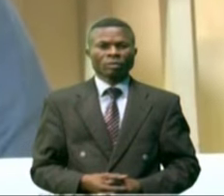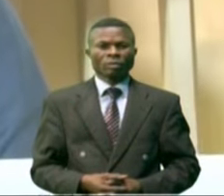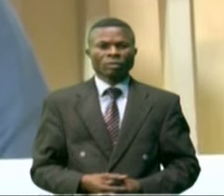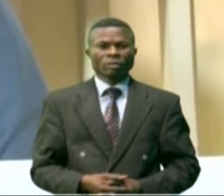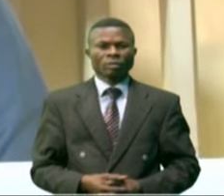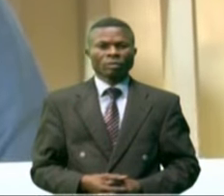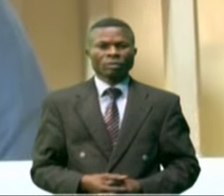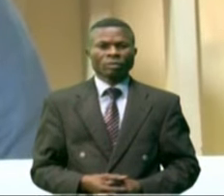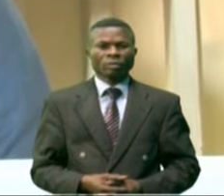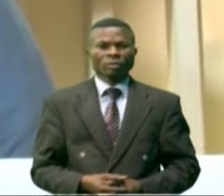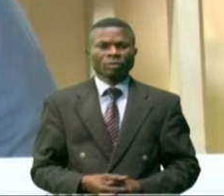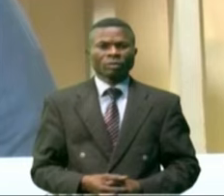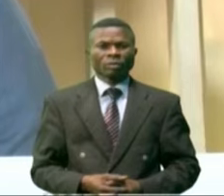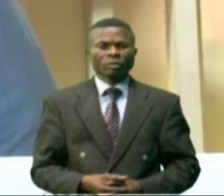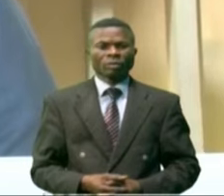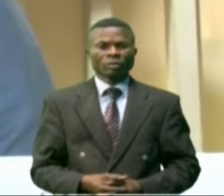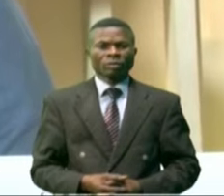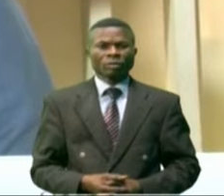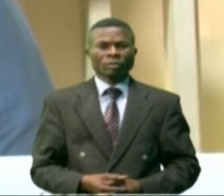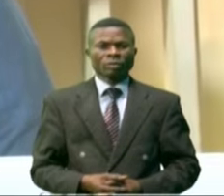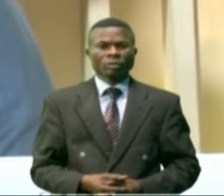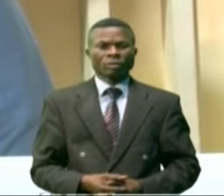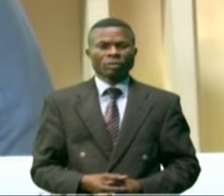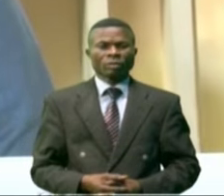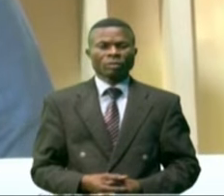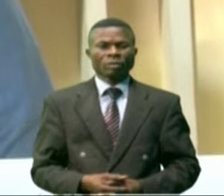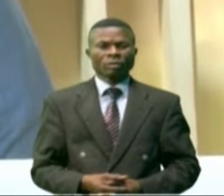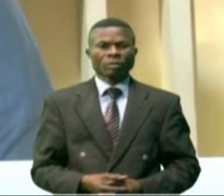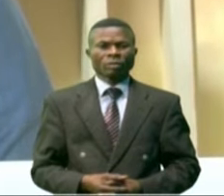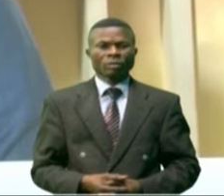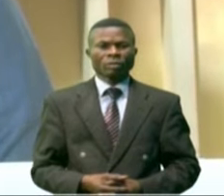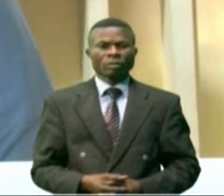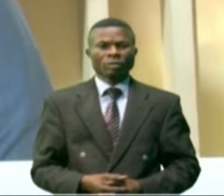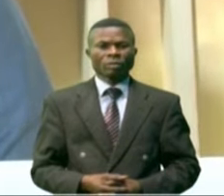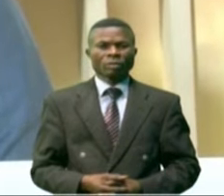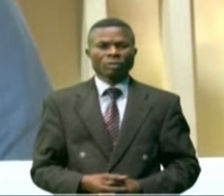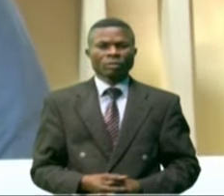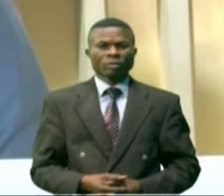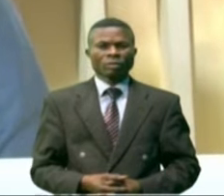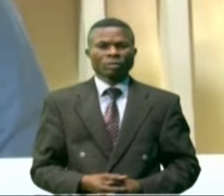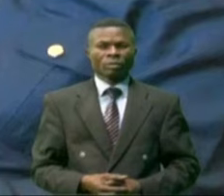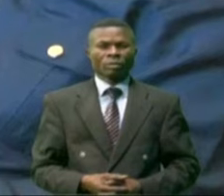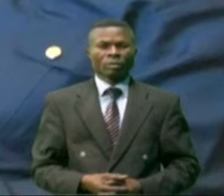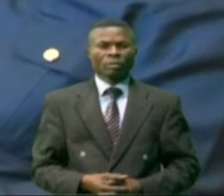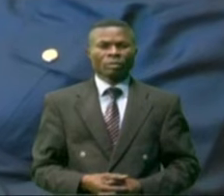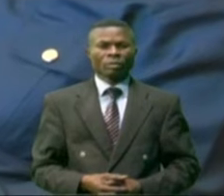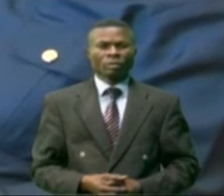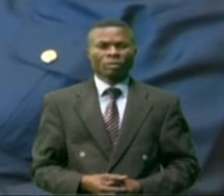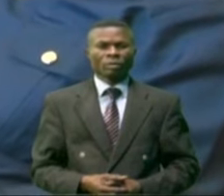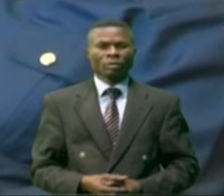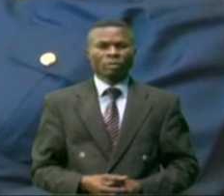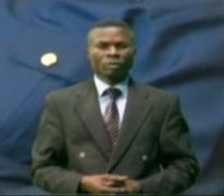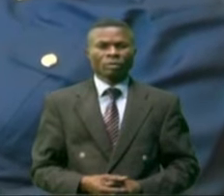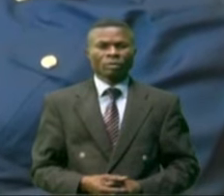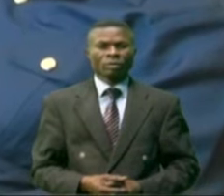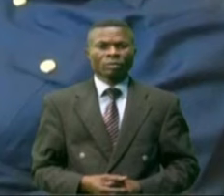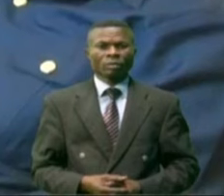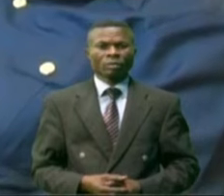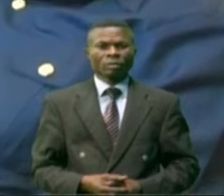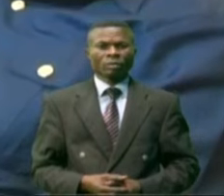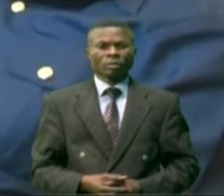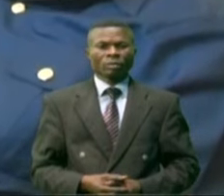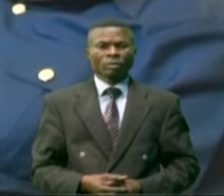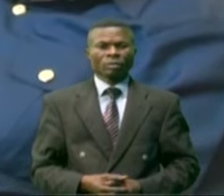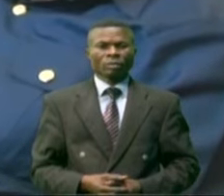repose sur la nécessité pour les autorités publiques de disposer d'une connaissance approfondie. Un rapport